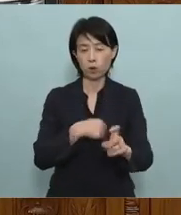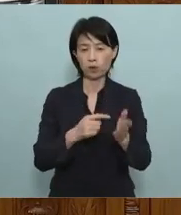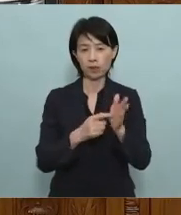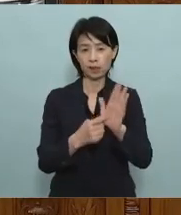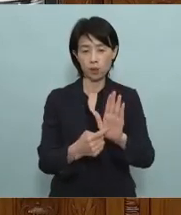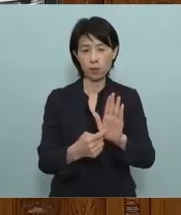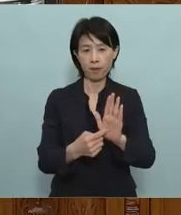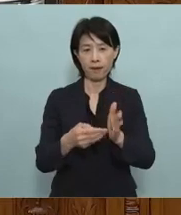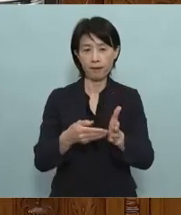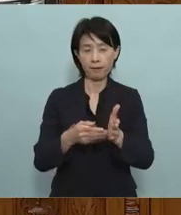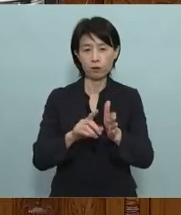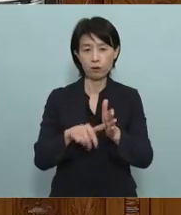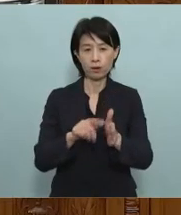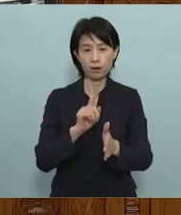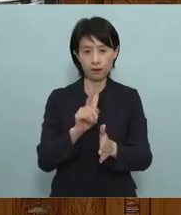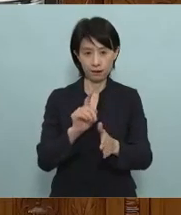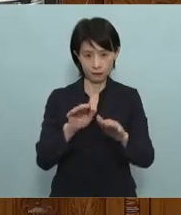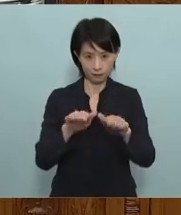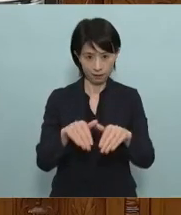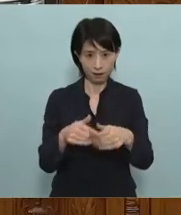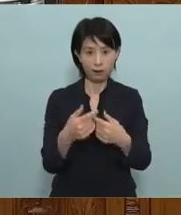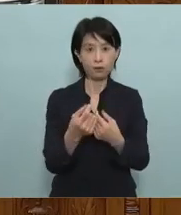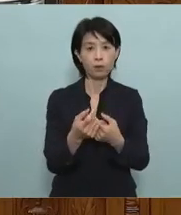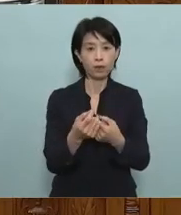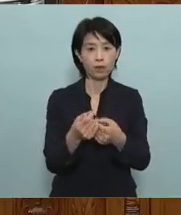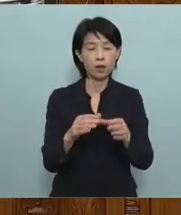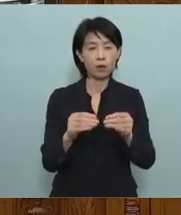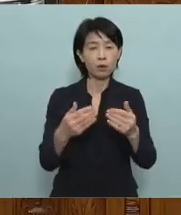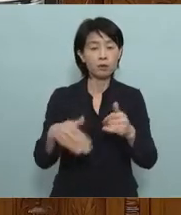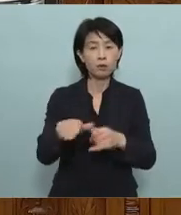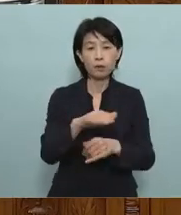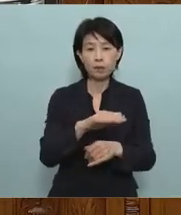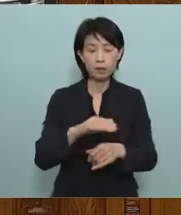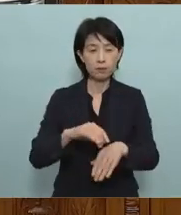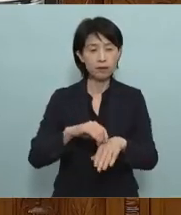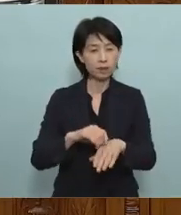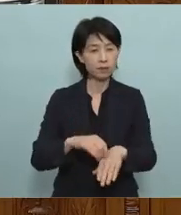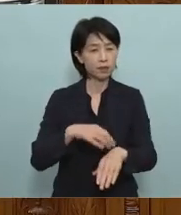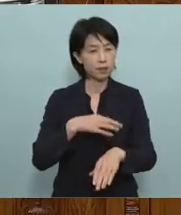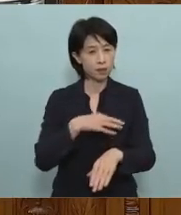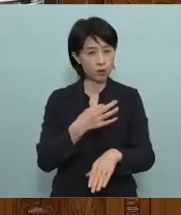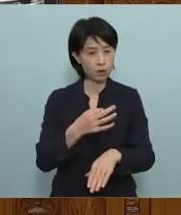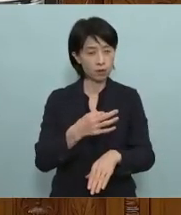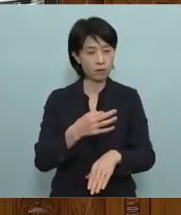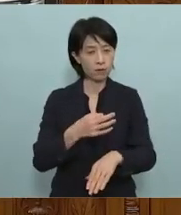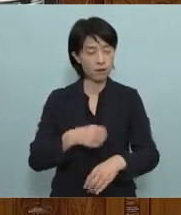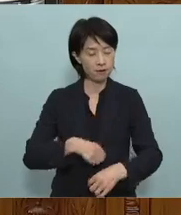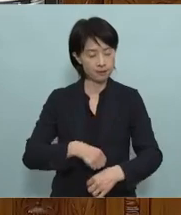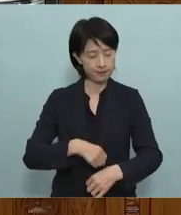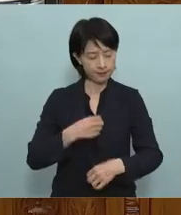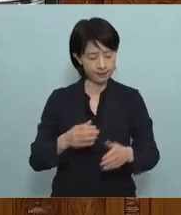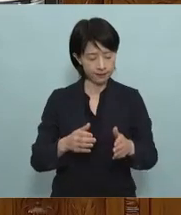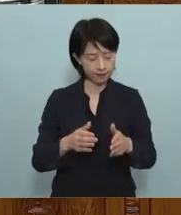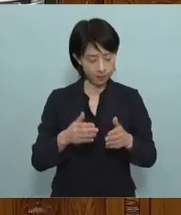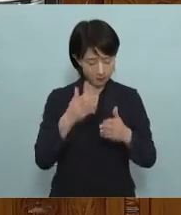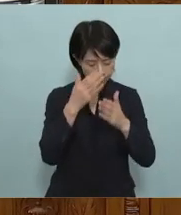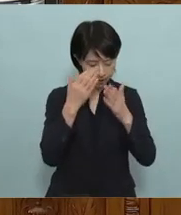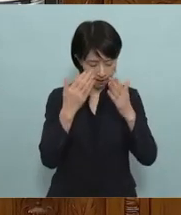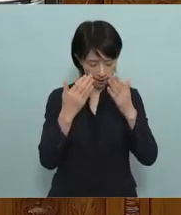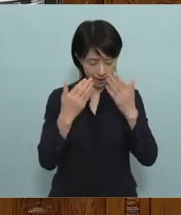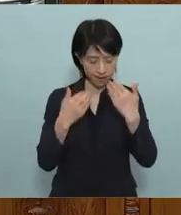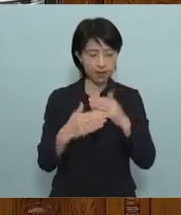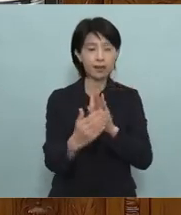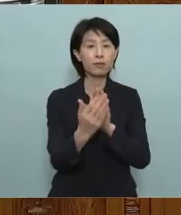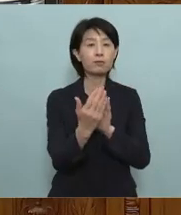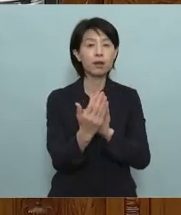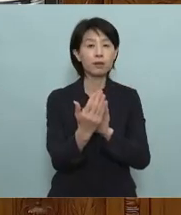申し上げたとおり、私は国民の皆様からの厳しい声にも真摯に謙虚に丁寧に向き合